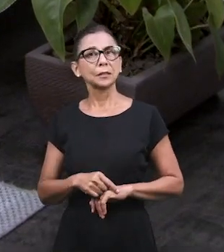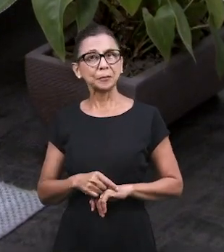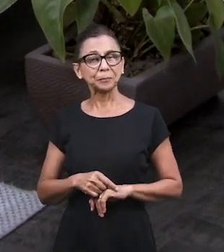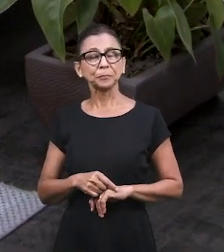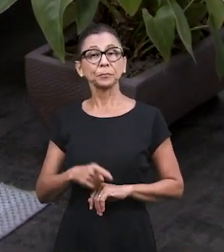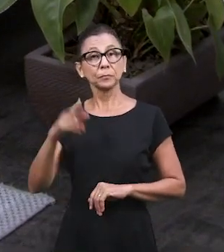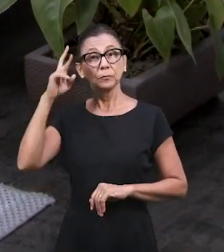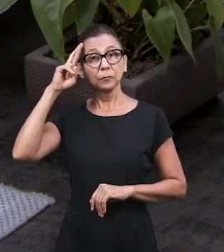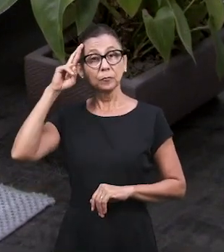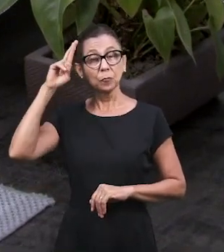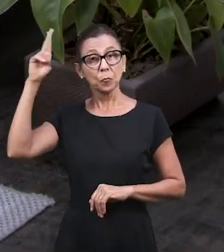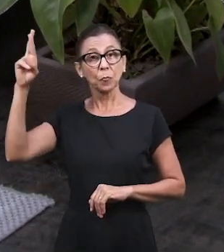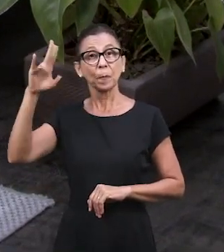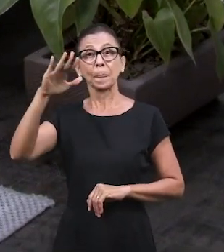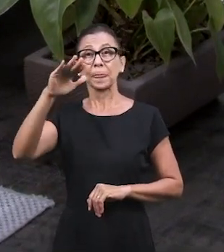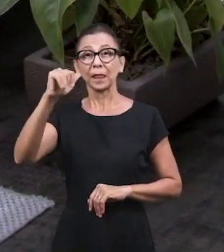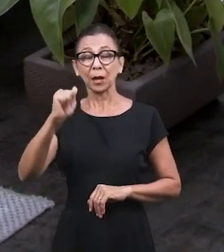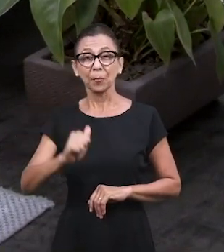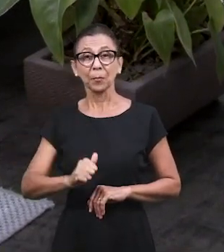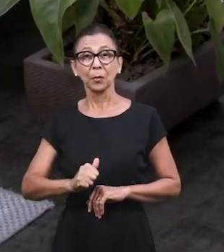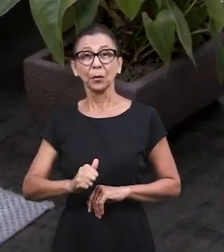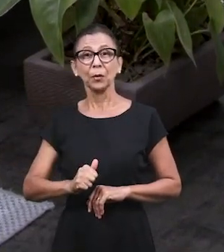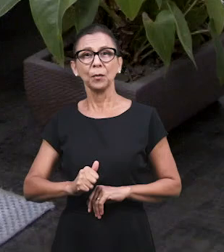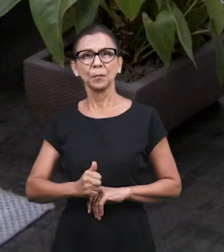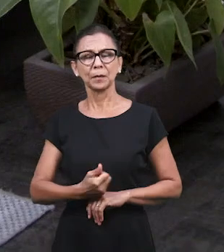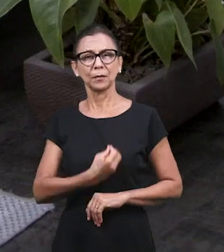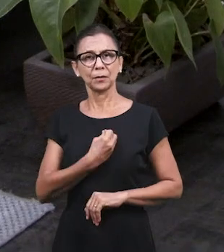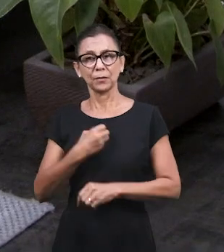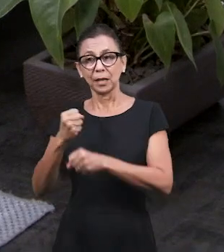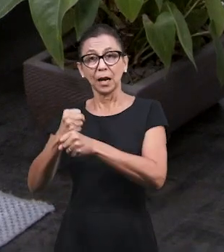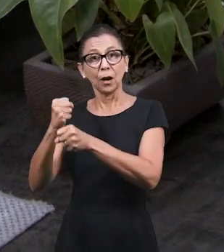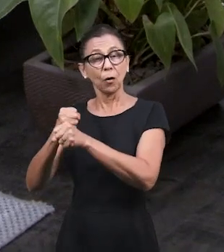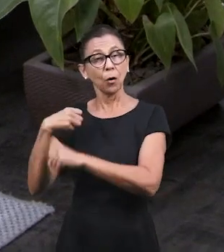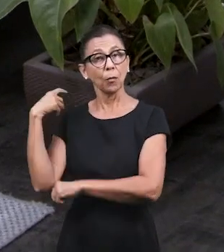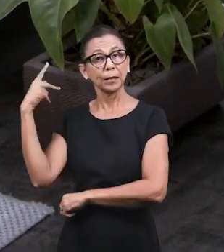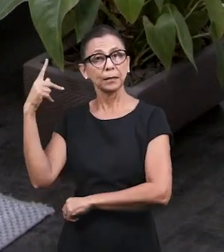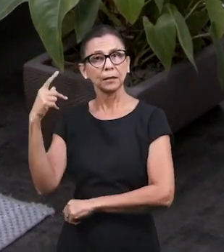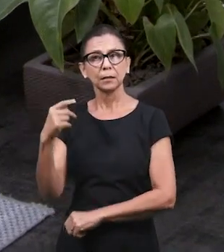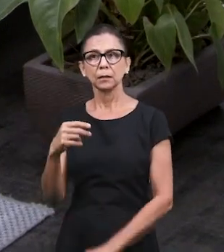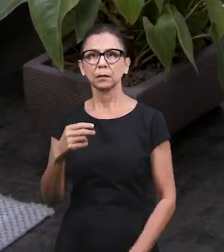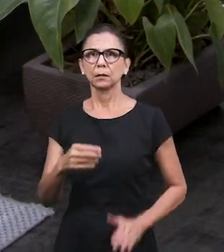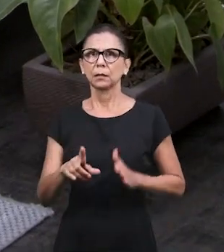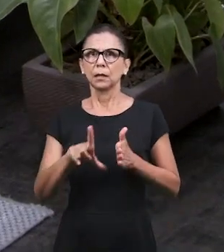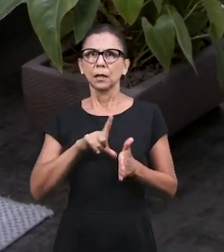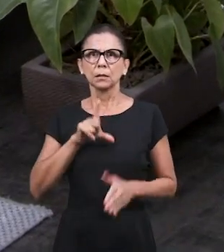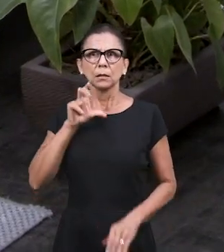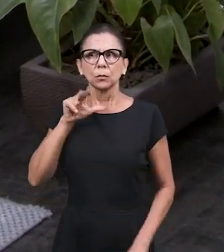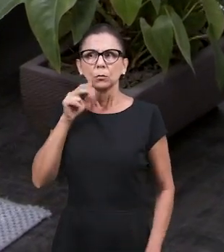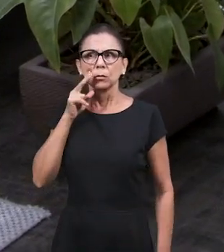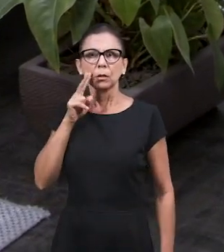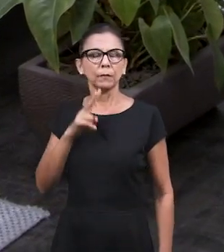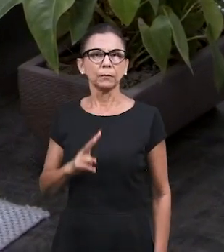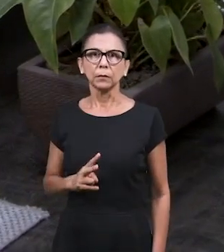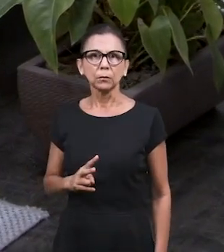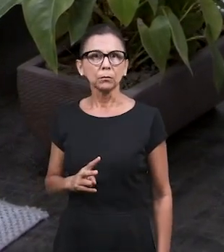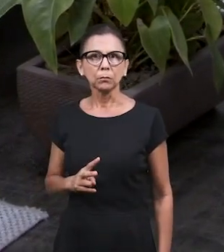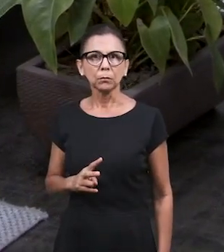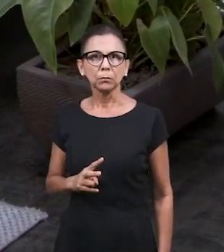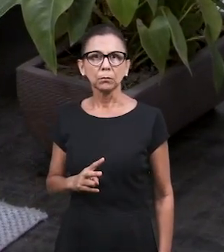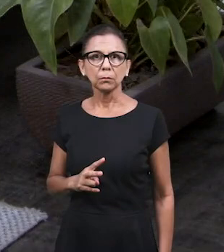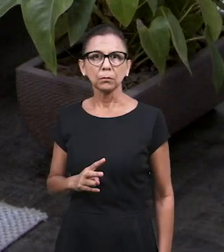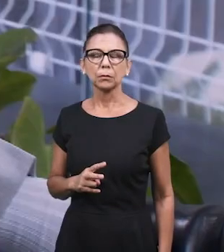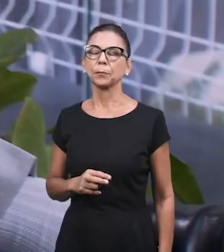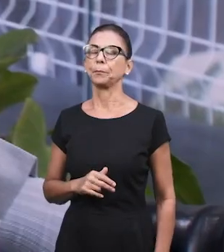Dieu, vous qui avez été appelé aujourd'hui par Jésus pour vivre son œuvre et encore n'a pas eu cette expérience